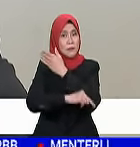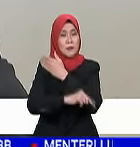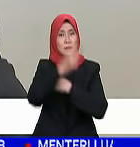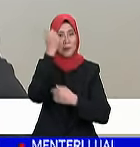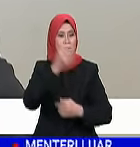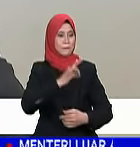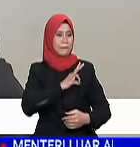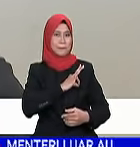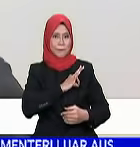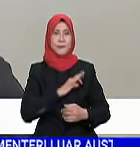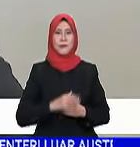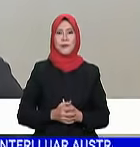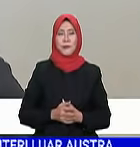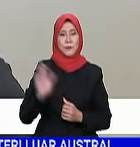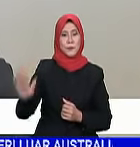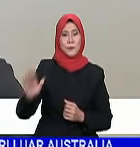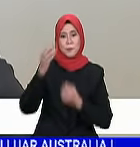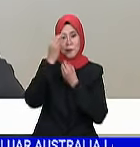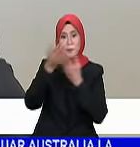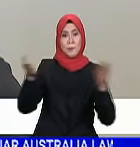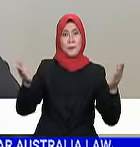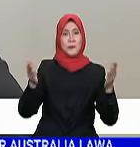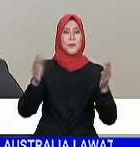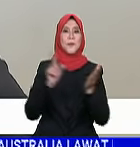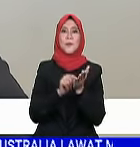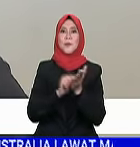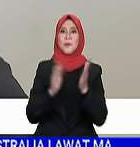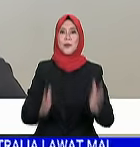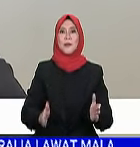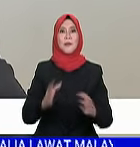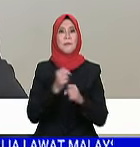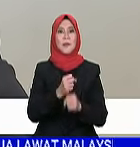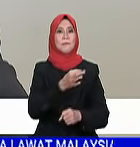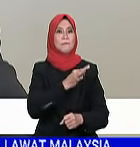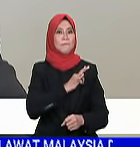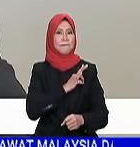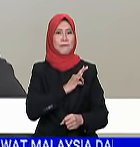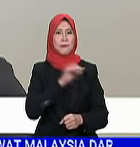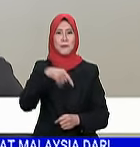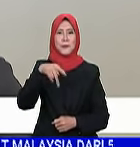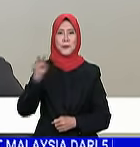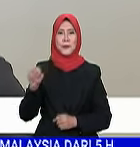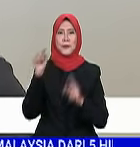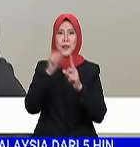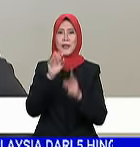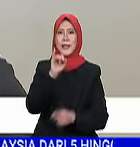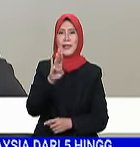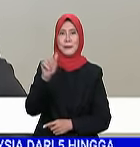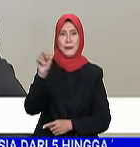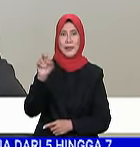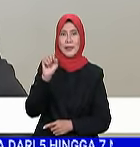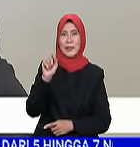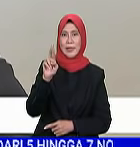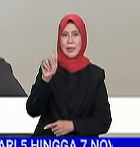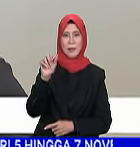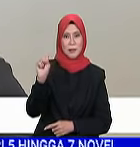pengurniaan berkenaan. Beliau berkata demikian pada sidang media pengurniaan Darjah Kebesaran Negeri Sarawak PPN kepada Iban Trekkers dan